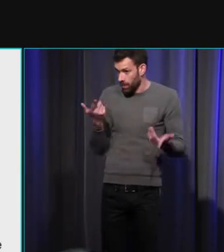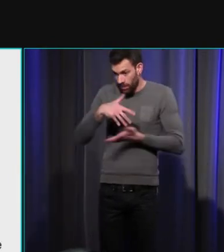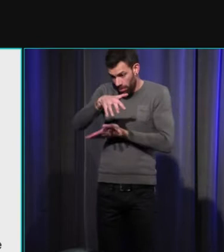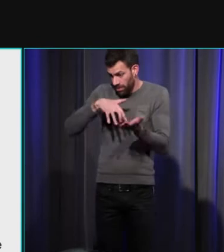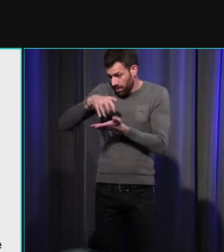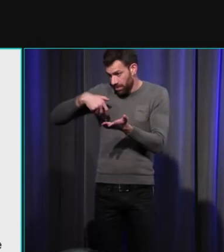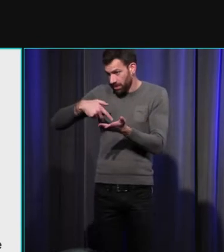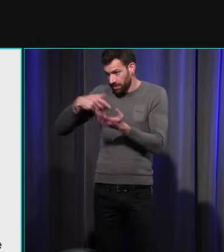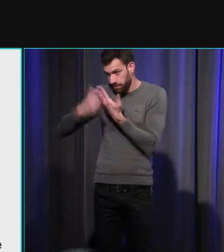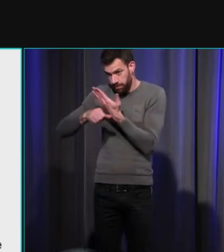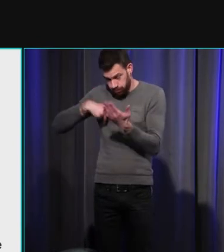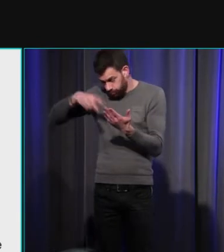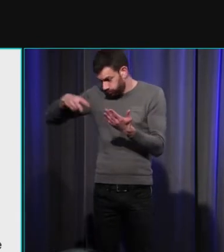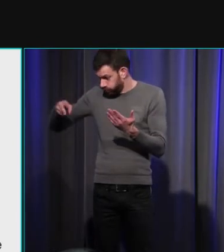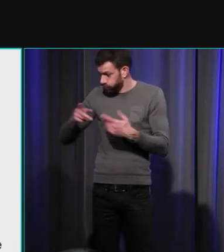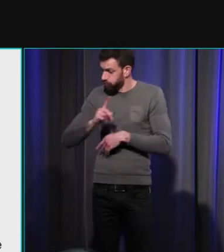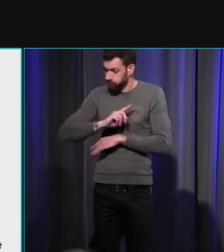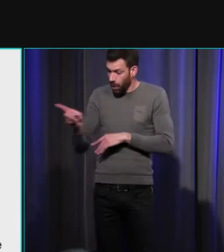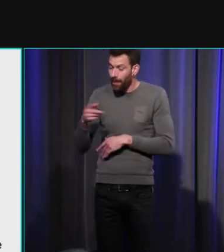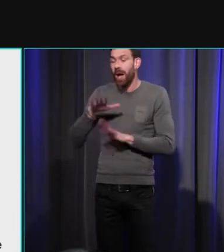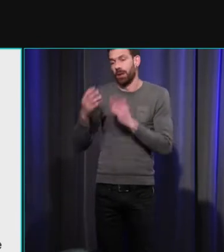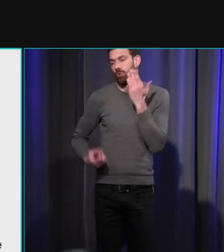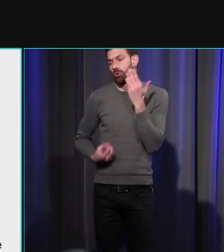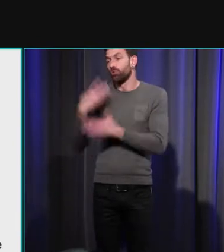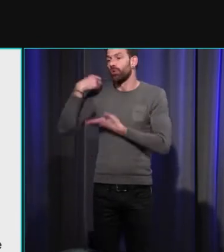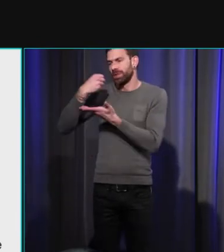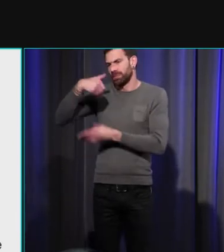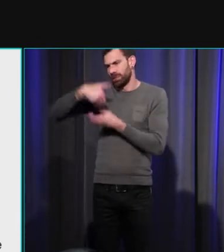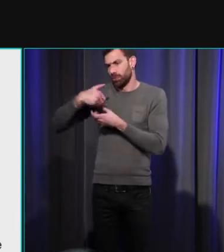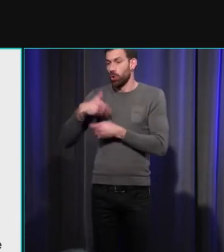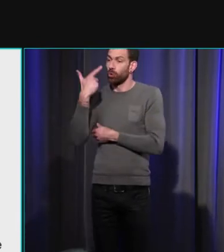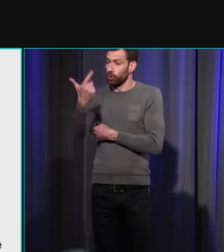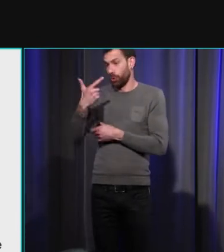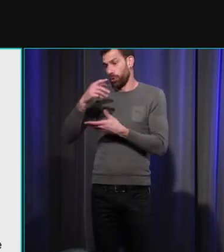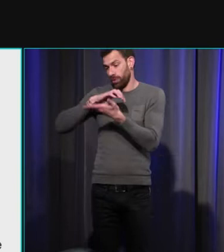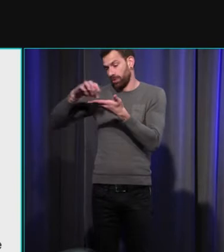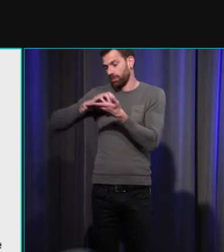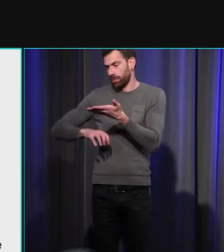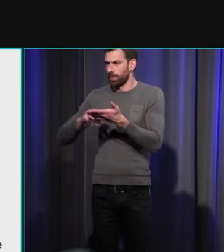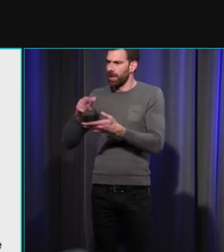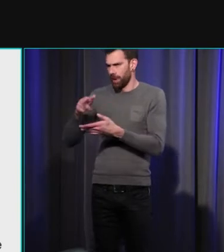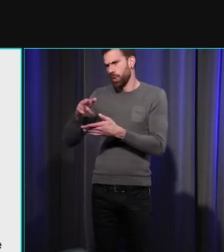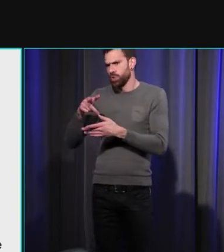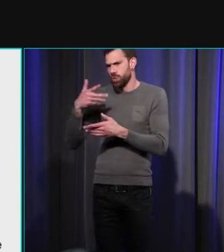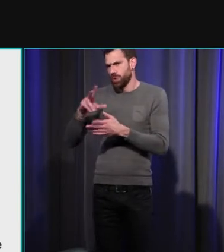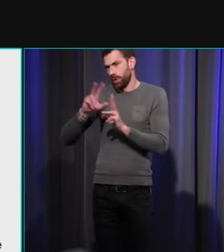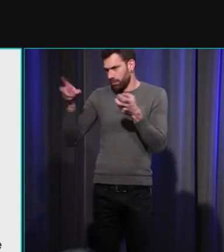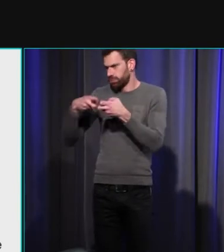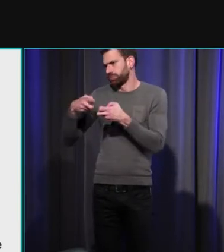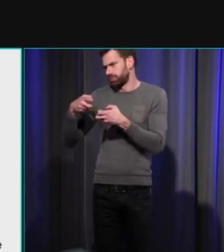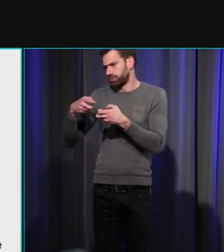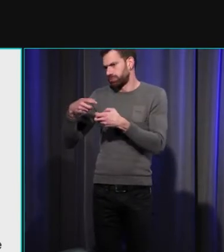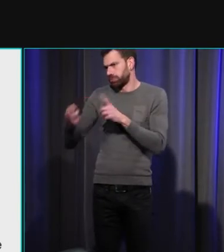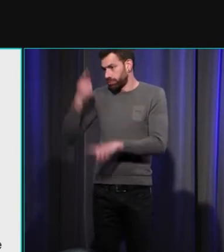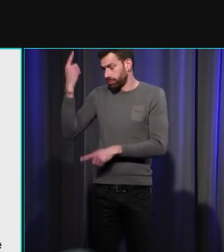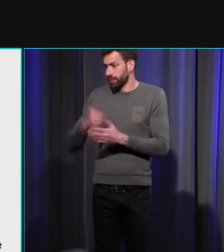mais le nouveau testament comporte de verser dans pacifisme radical c'est important si l'idée que les évangiles le message